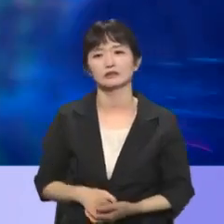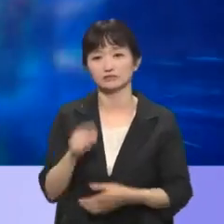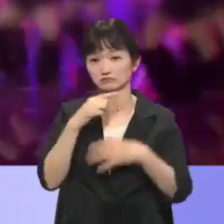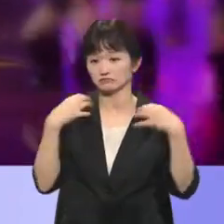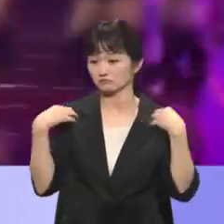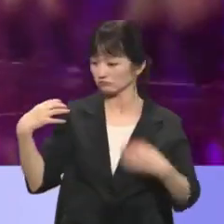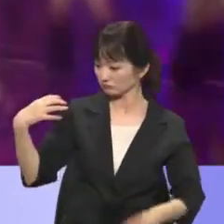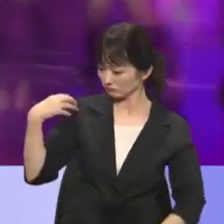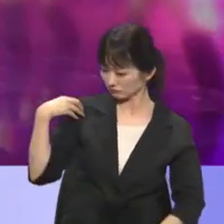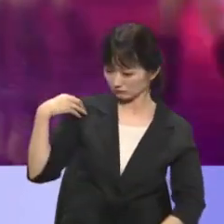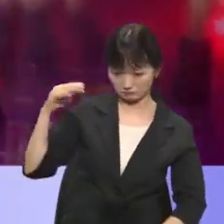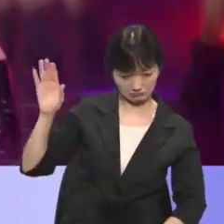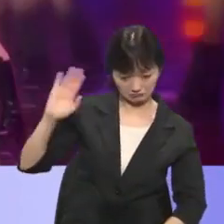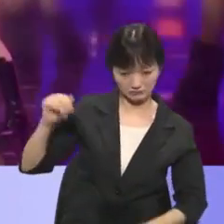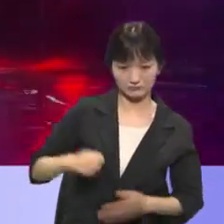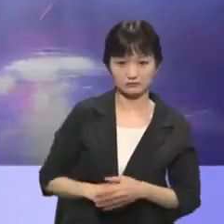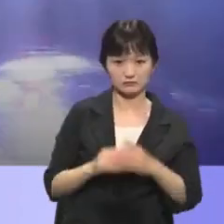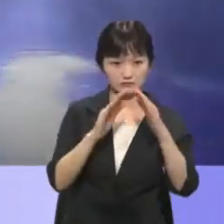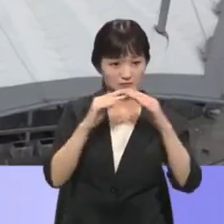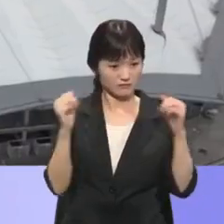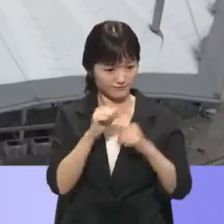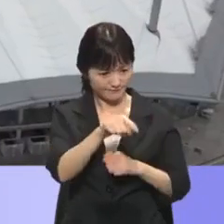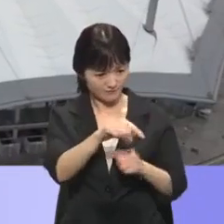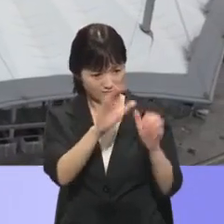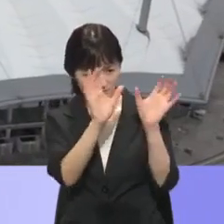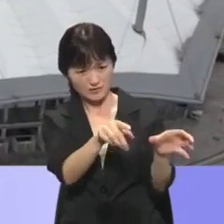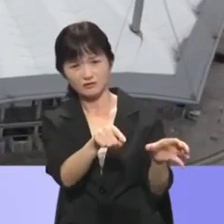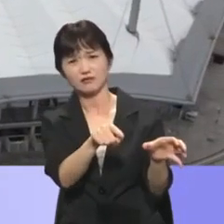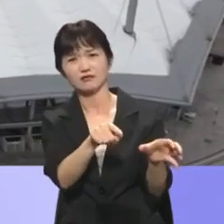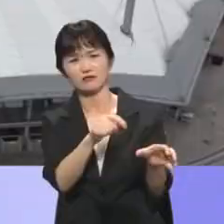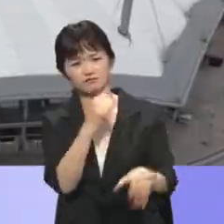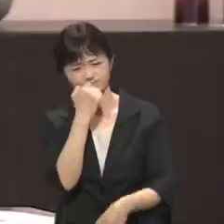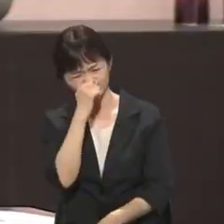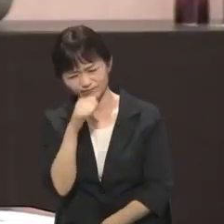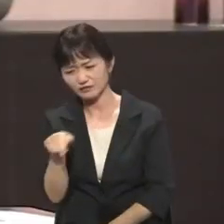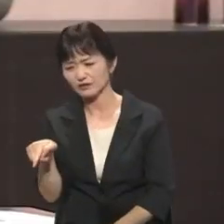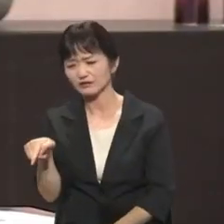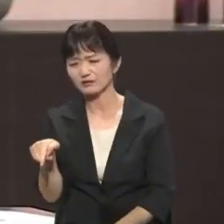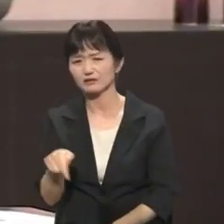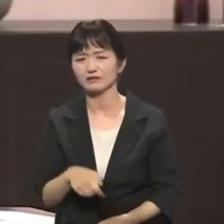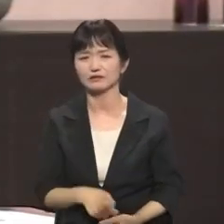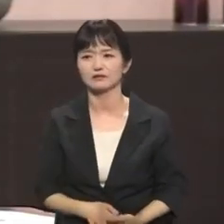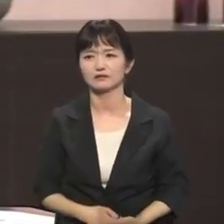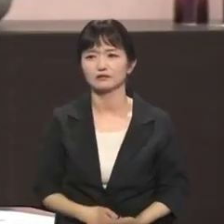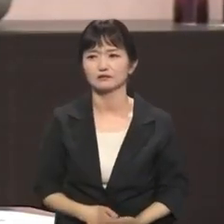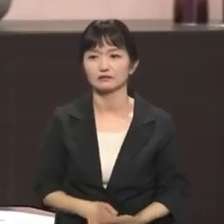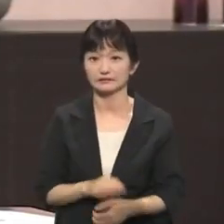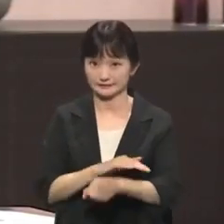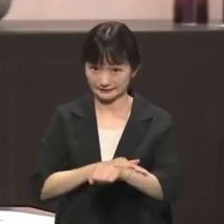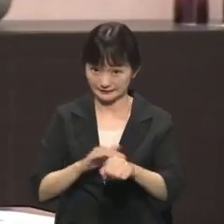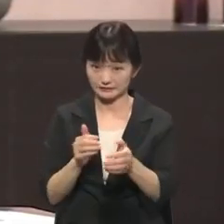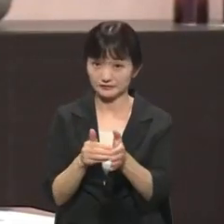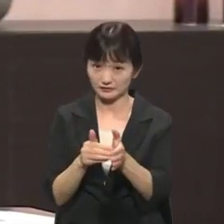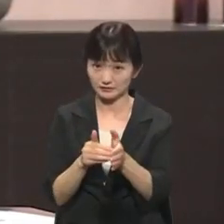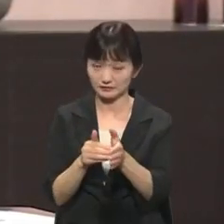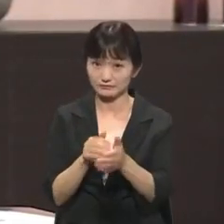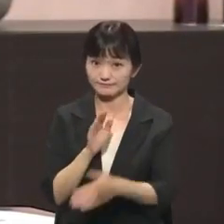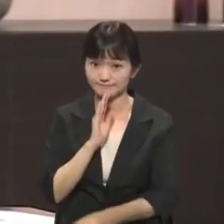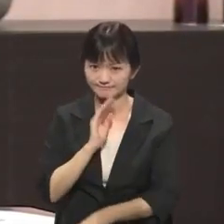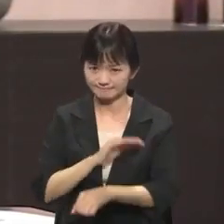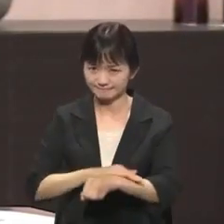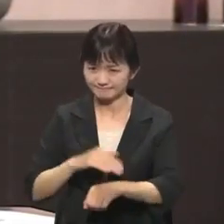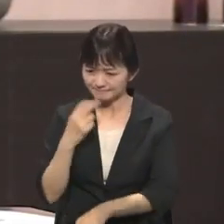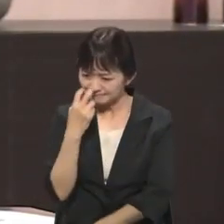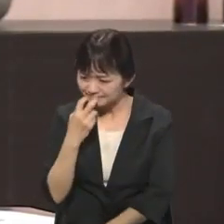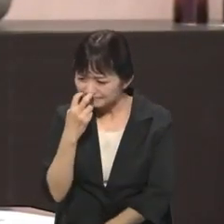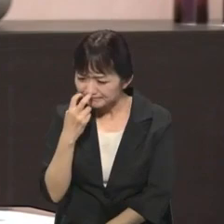책이 만지겠다 그리고 전라북도의 책임을 돌린다 이건 진짜 너무 후안무치한 태도라고 생각해서 잘 마무리하고 그 다음에 정말 꼼꼼히